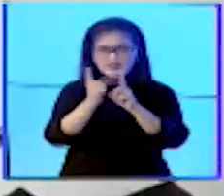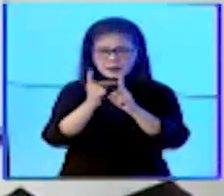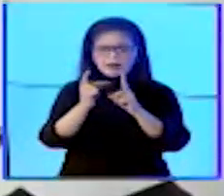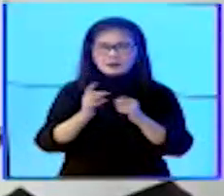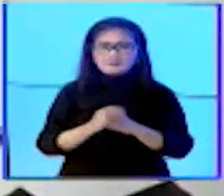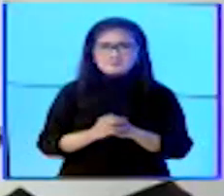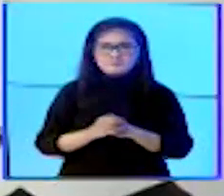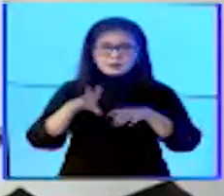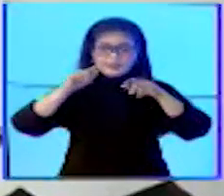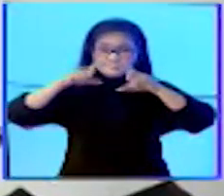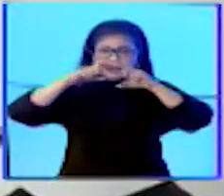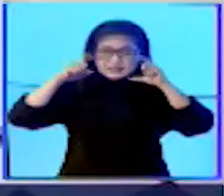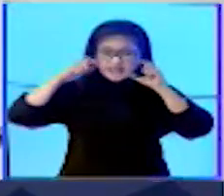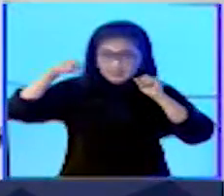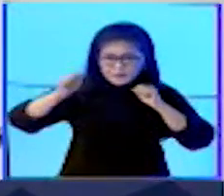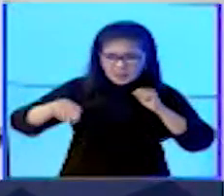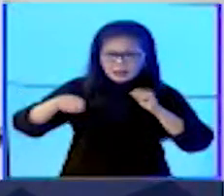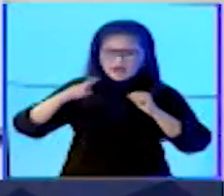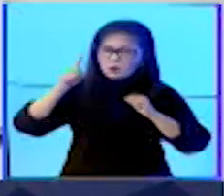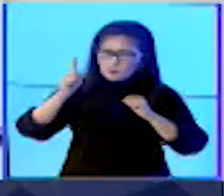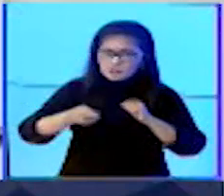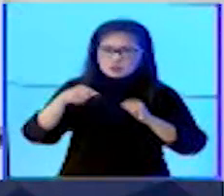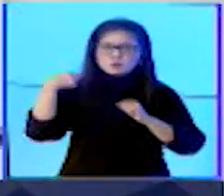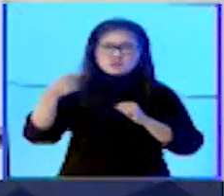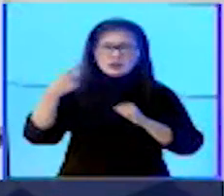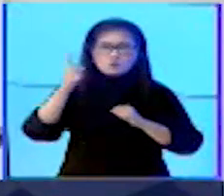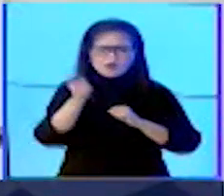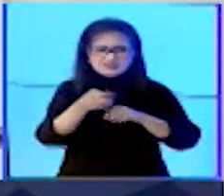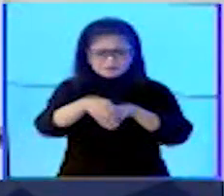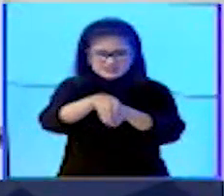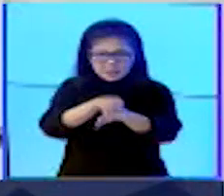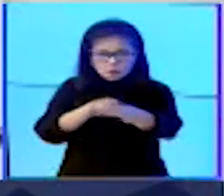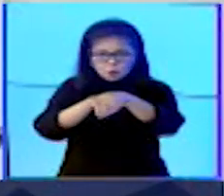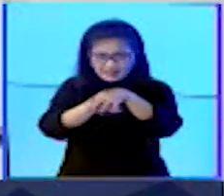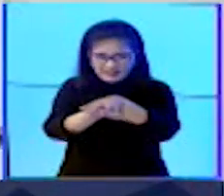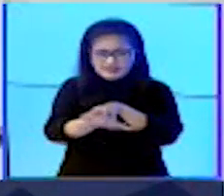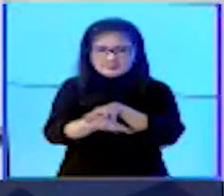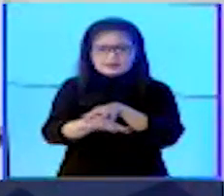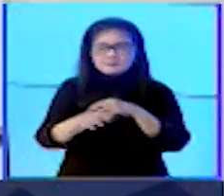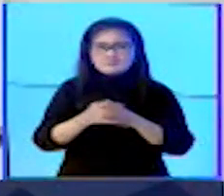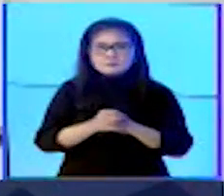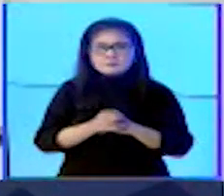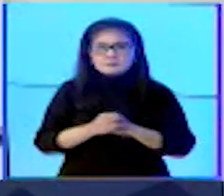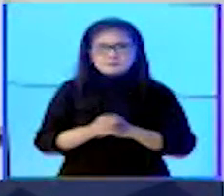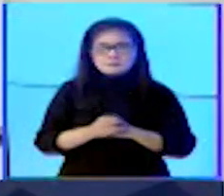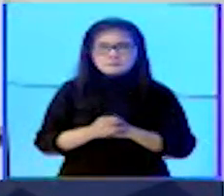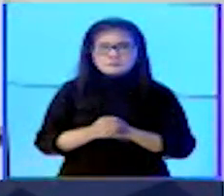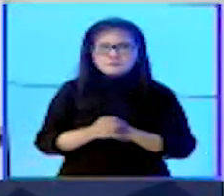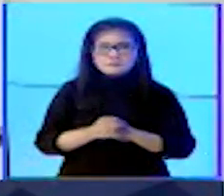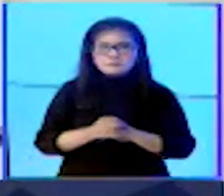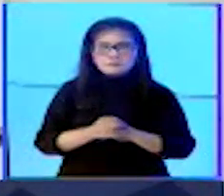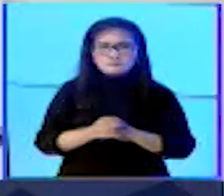wajib. Yang kedua, kita wajibkan juga pakai sarung tangan. Kemudian yang ketiga, kita minta